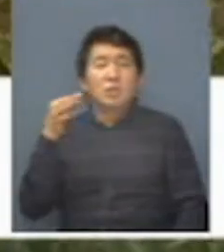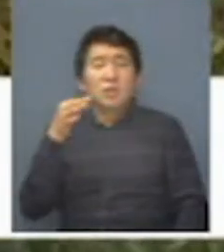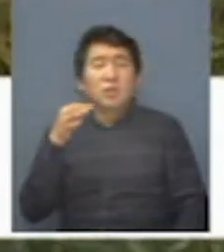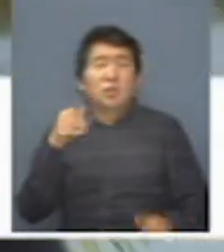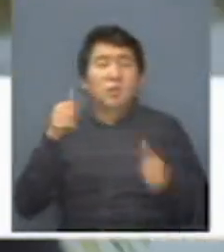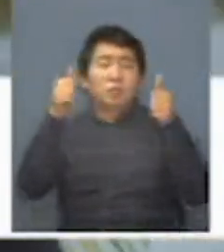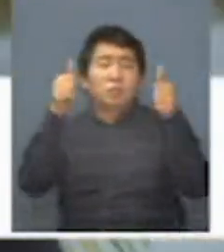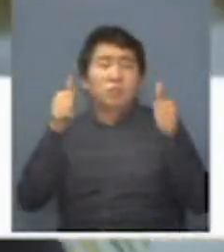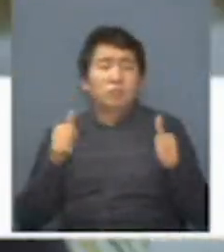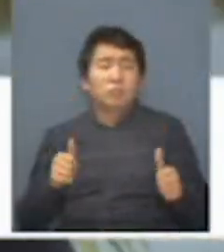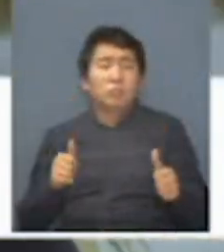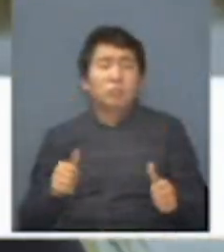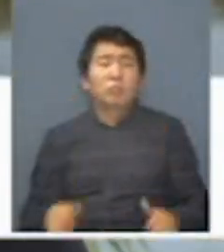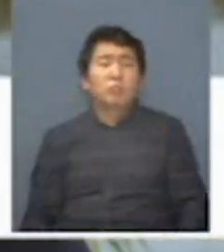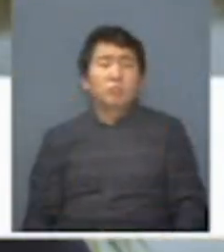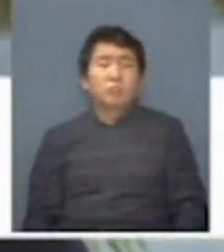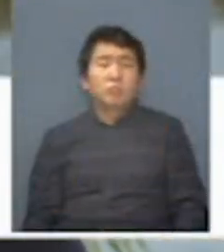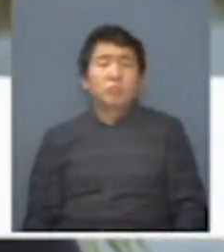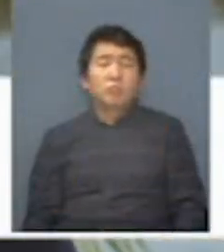графику.